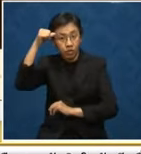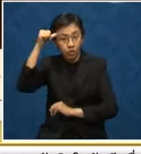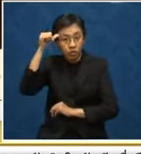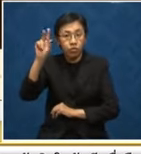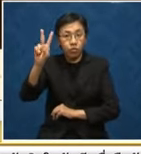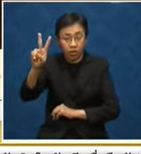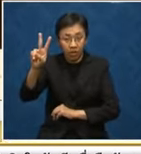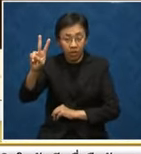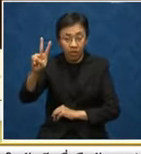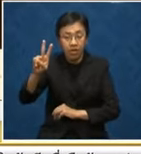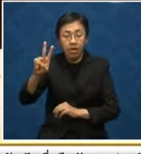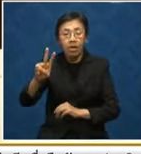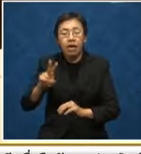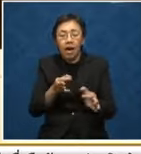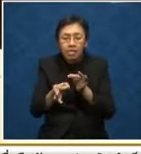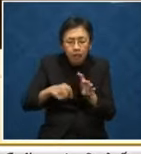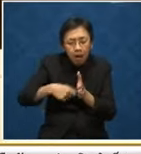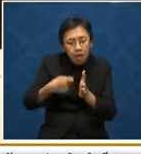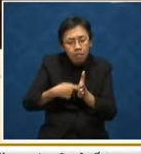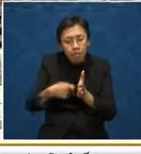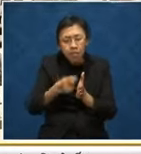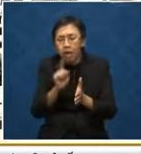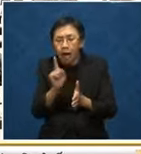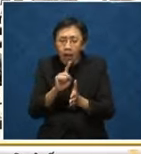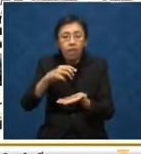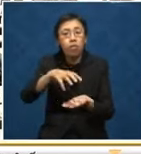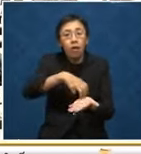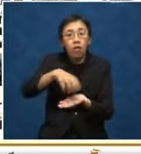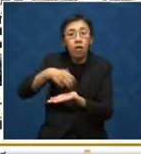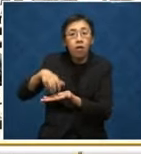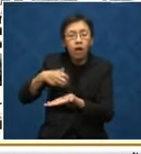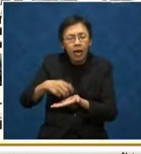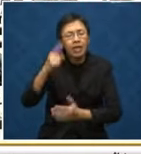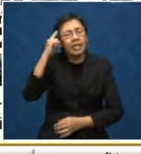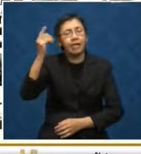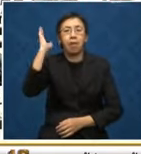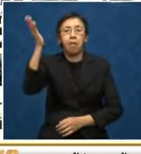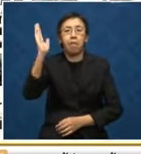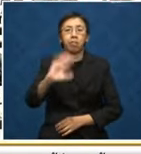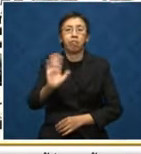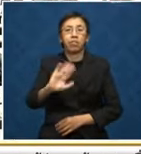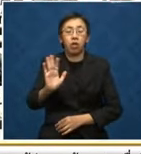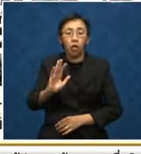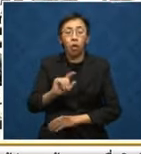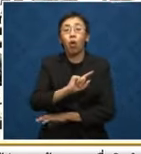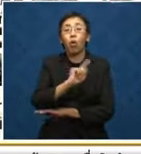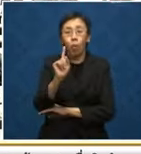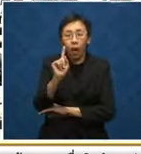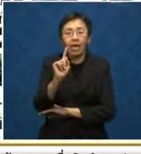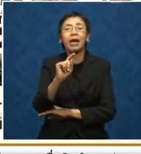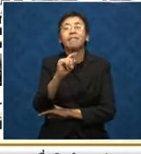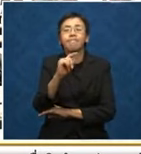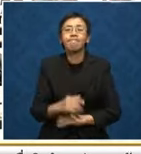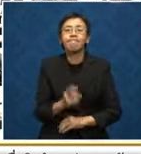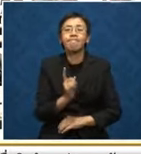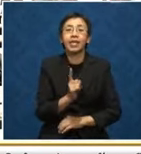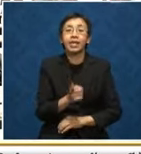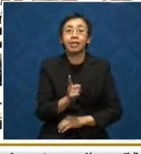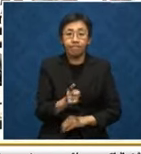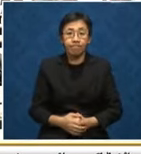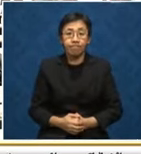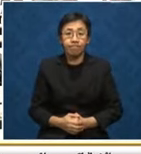ก็มีเหตุผลแล้วผมคิดว่าถ้าเอาตามนี้ก็ไม่ต้องอภิปรายกันในเรื่องวันนะครับเอาตามนี้น